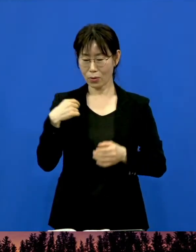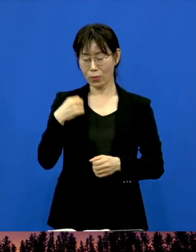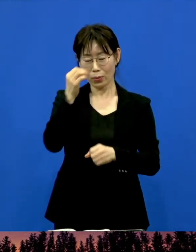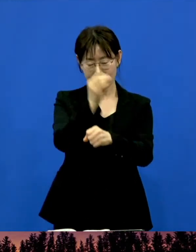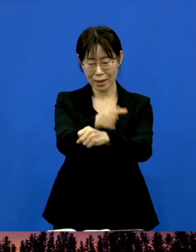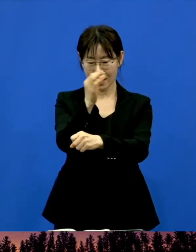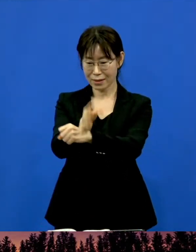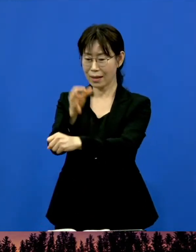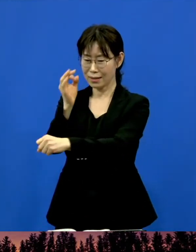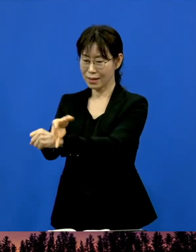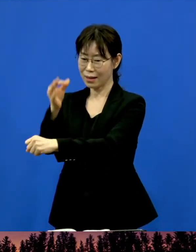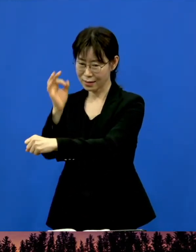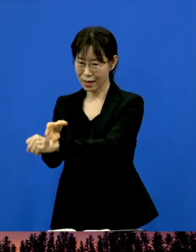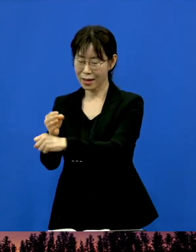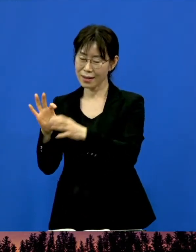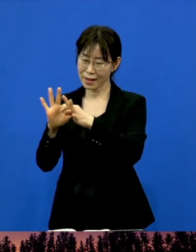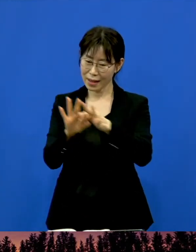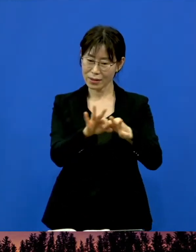것을 계속 찾아.